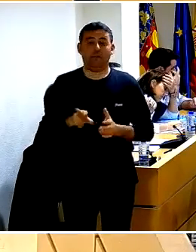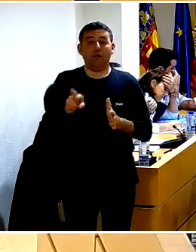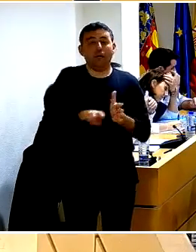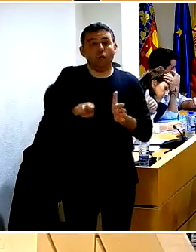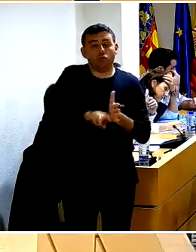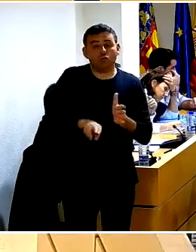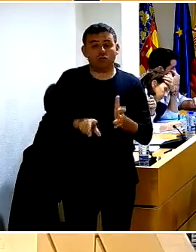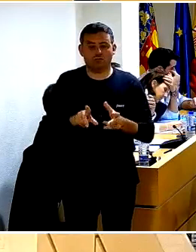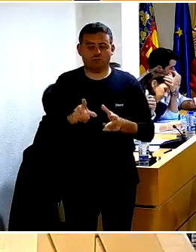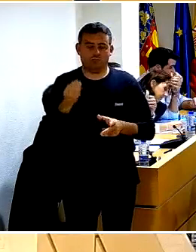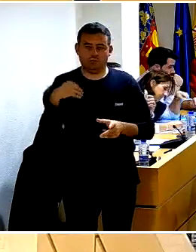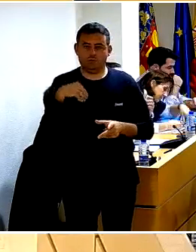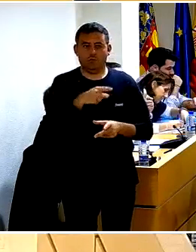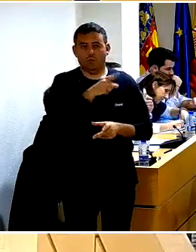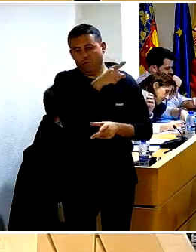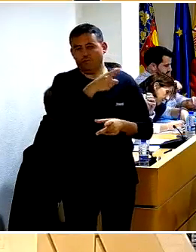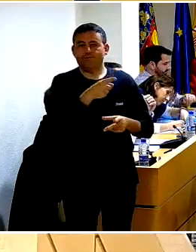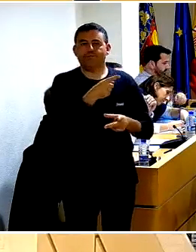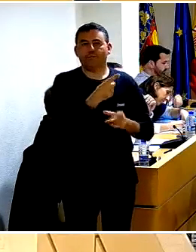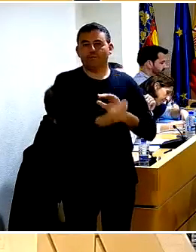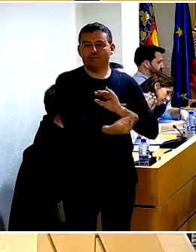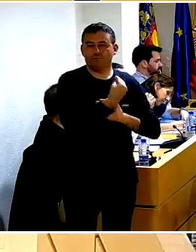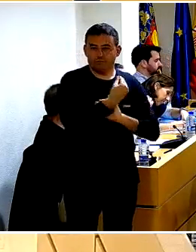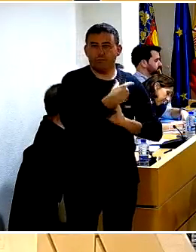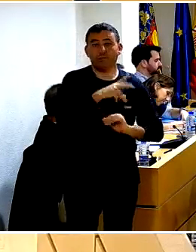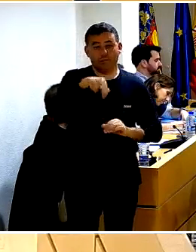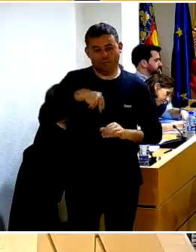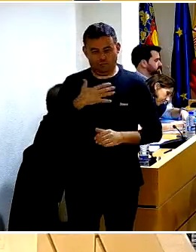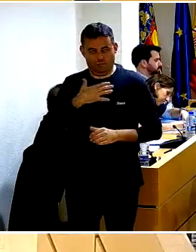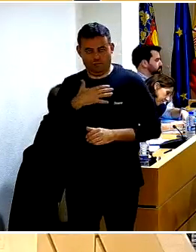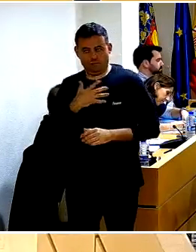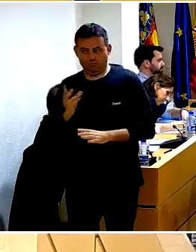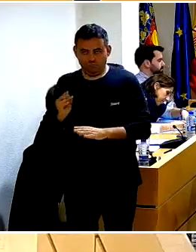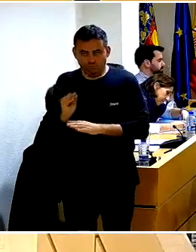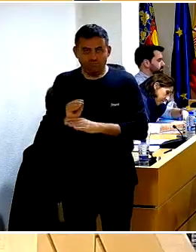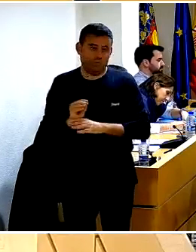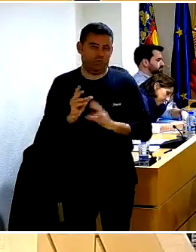les persones més necessitades, però també augmentem les partides